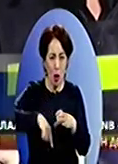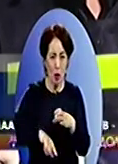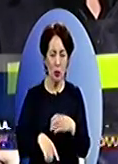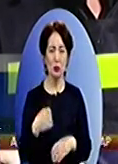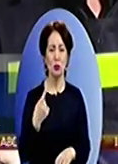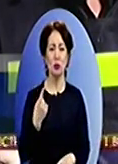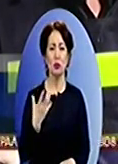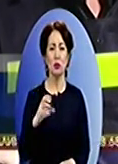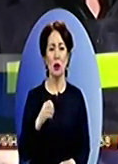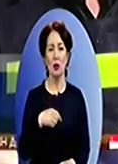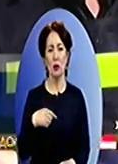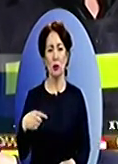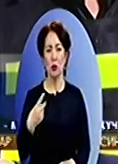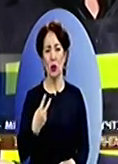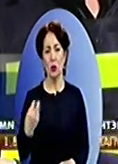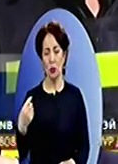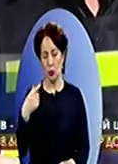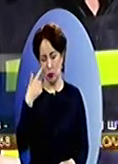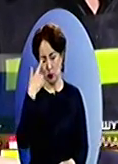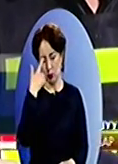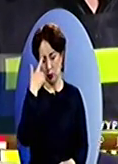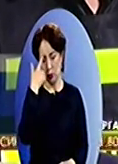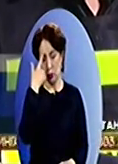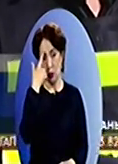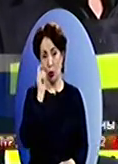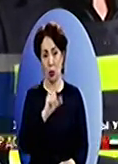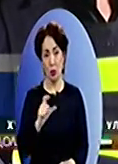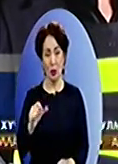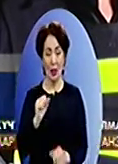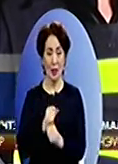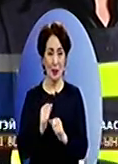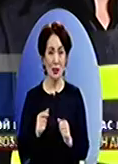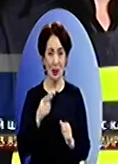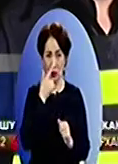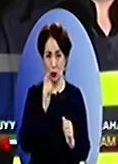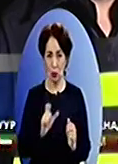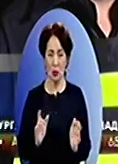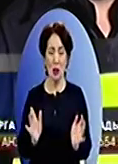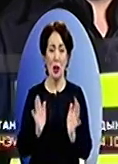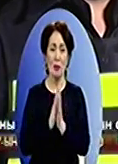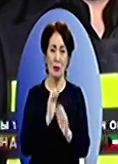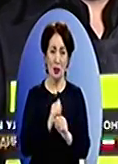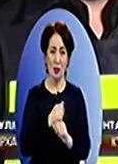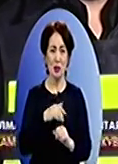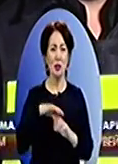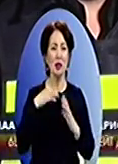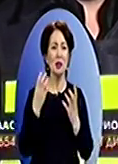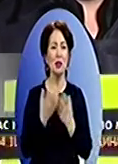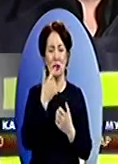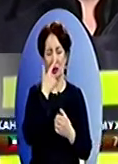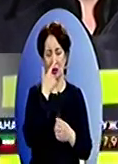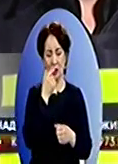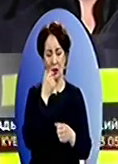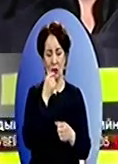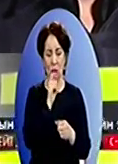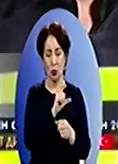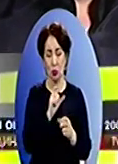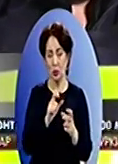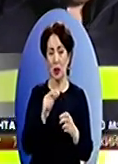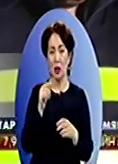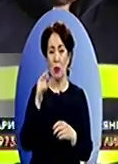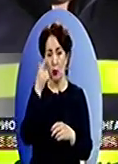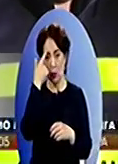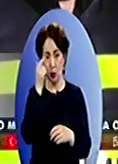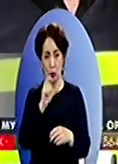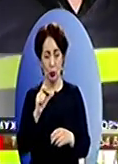ялтай ажилчдын хамтар бас бүтээн байгуулалтанд бас ажиллаж байна. Тэгэхээр ер нь Монгол ажилчид бол нийт ажилчдын бүлэн байдлыг өөрөд цаашлаад ер нь